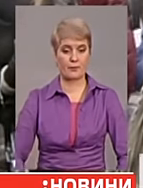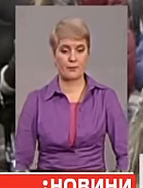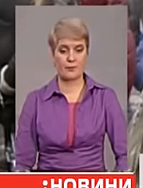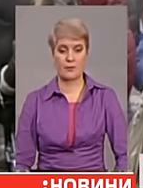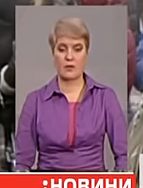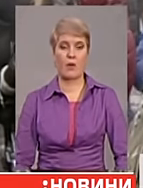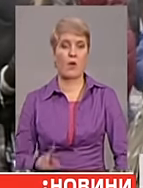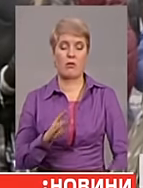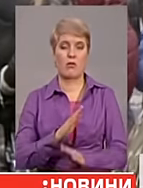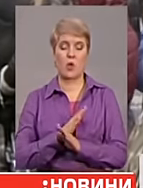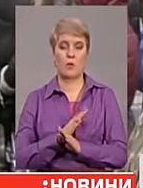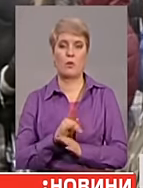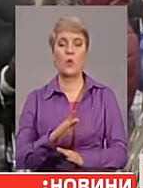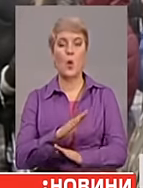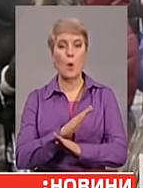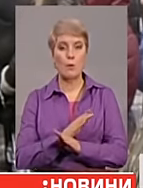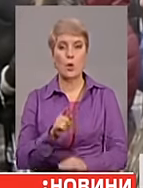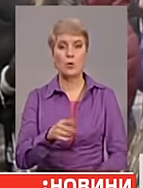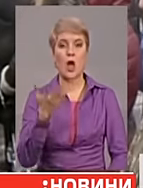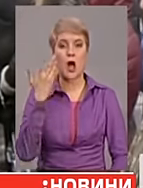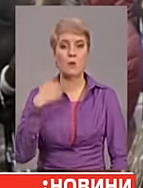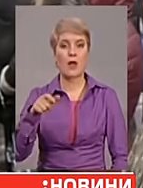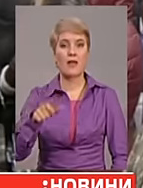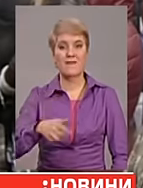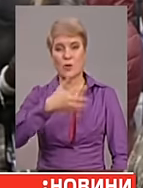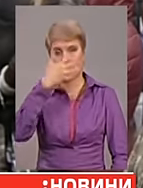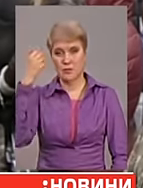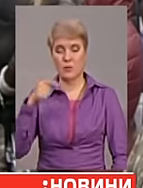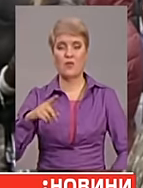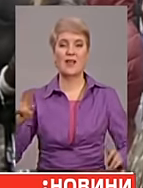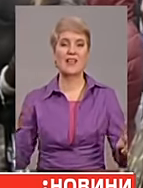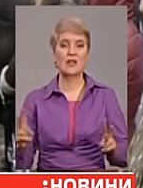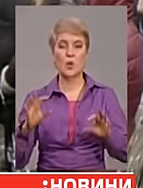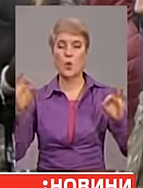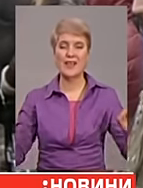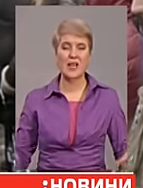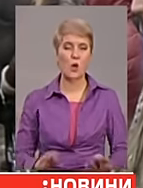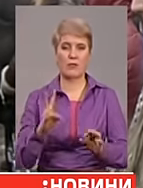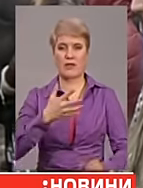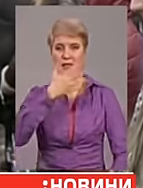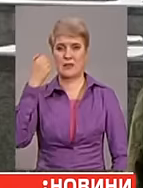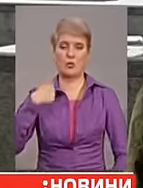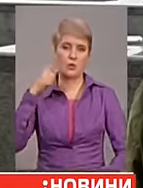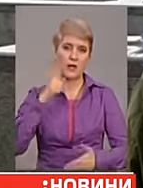Він не умер, він умре тільки тоді, коли його забудуть. Але його ніхто ніколи не забуде, я в цьому вірю.